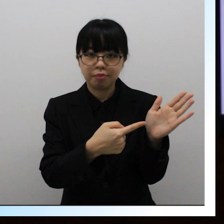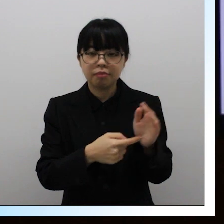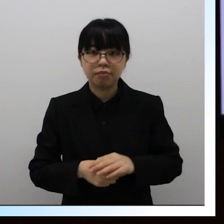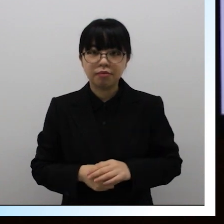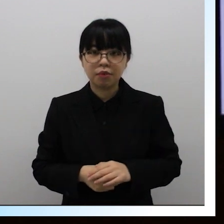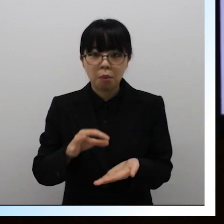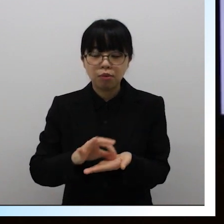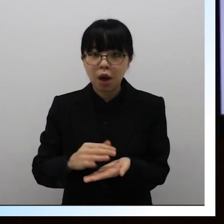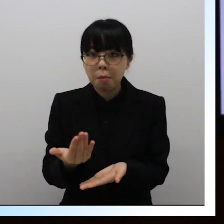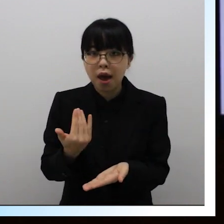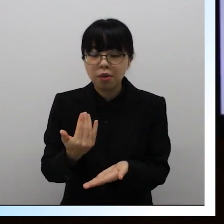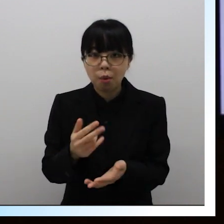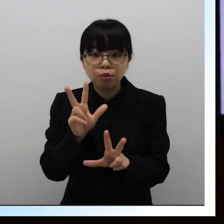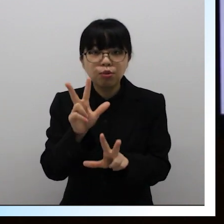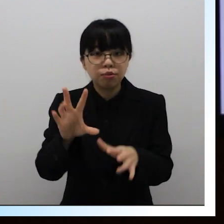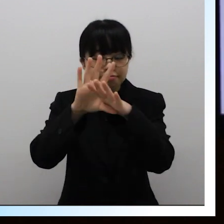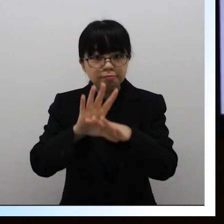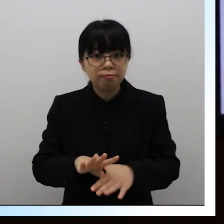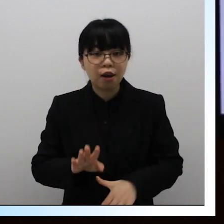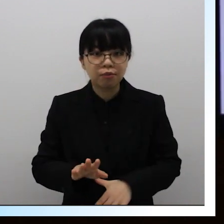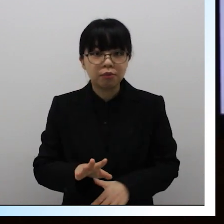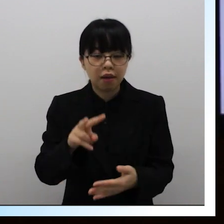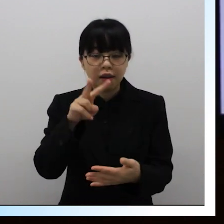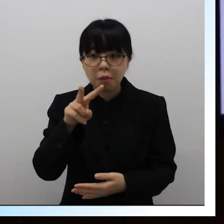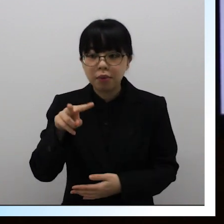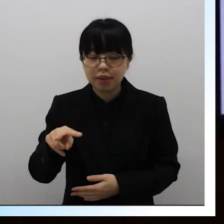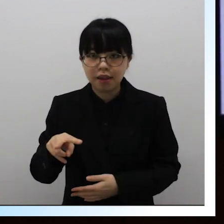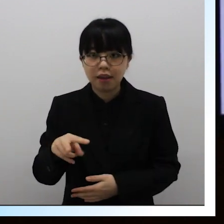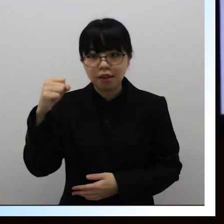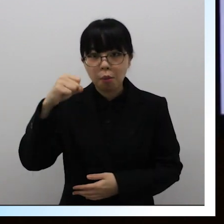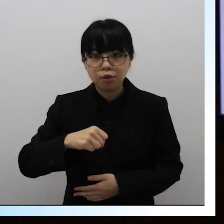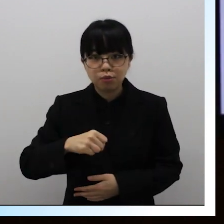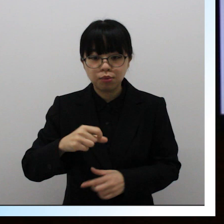ので、確認の上、同意するをクリックします。